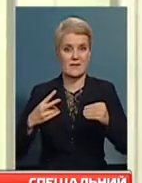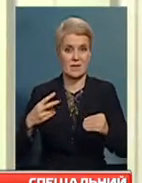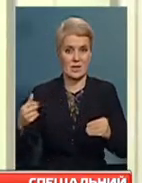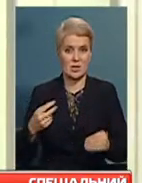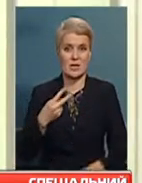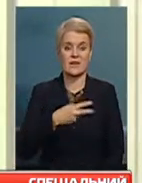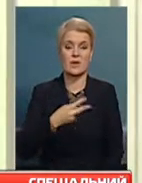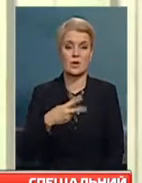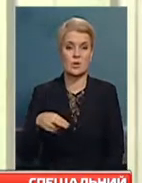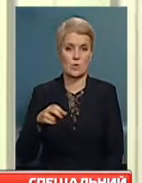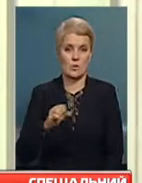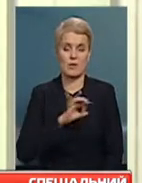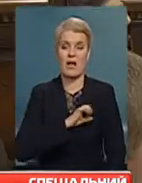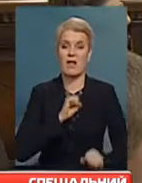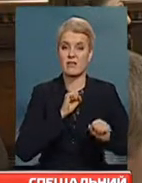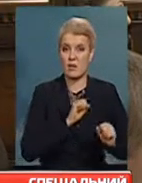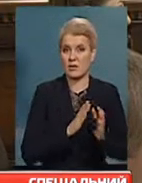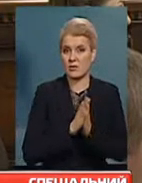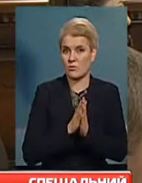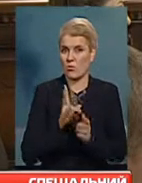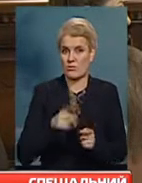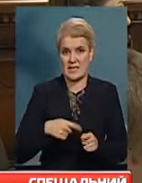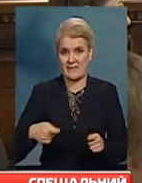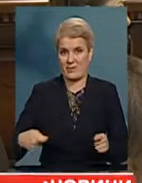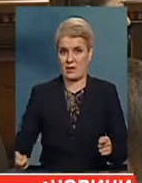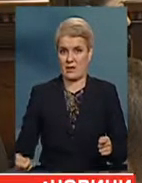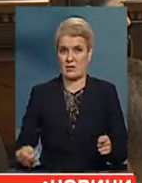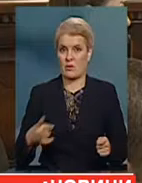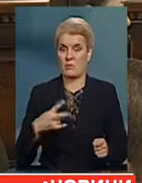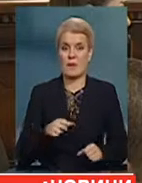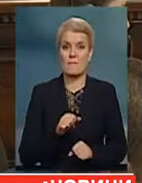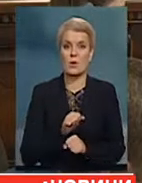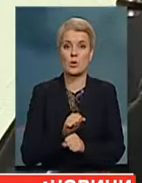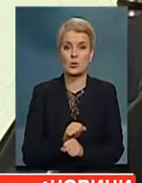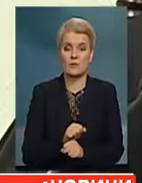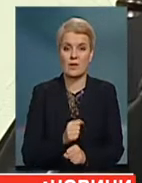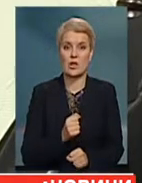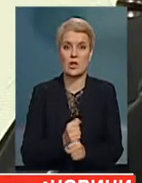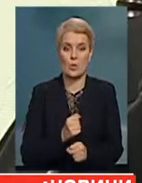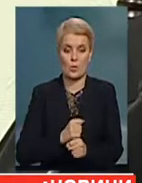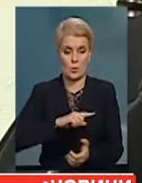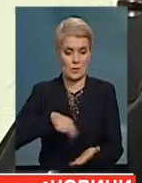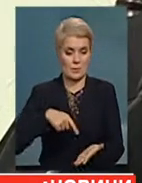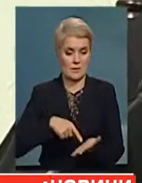листопада. Захист Федорука закликає суддів не зволікати, щоб не паралізувати роботу міста.